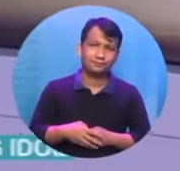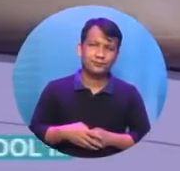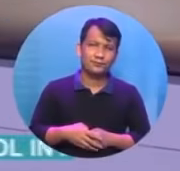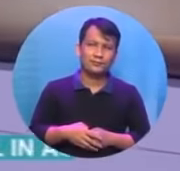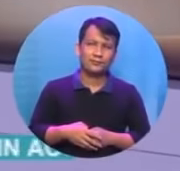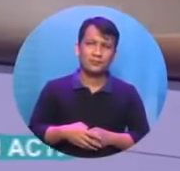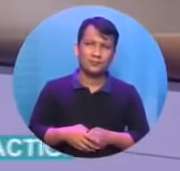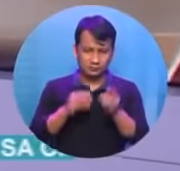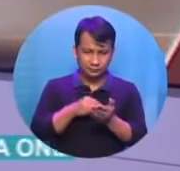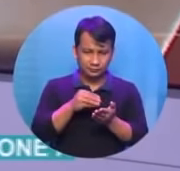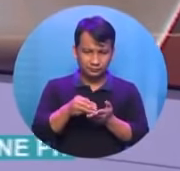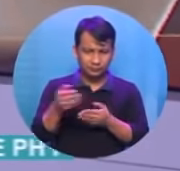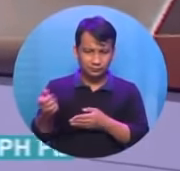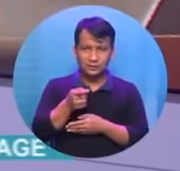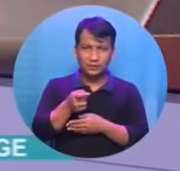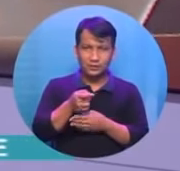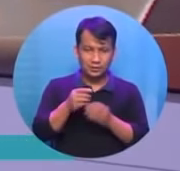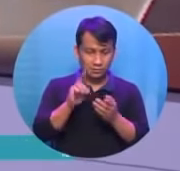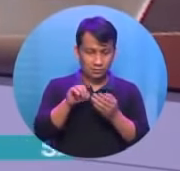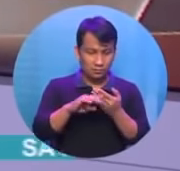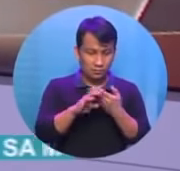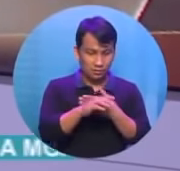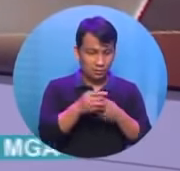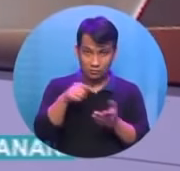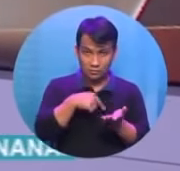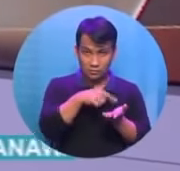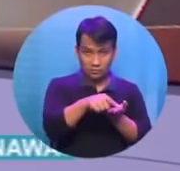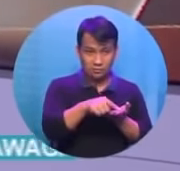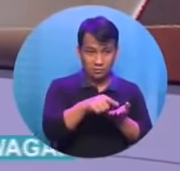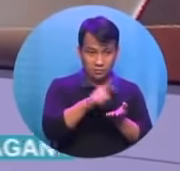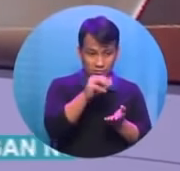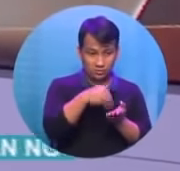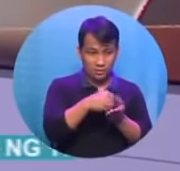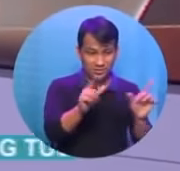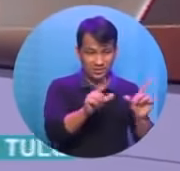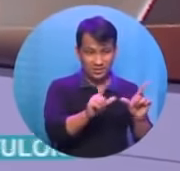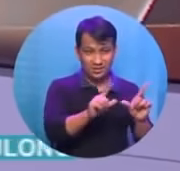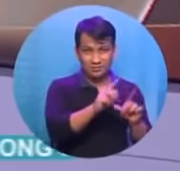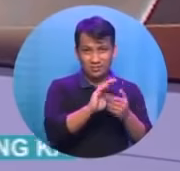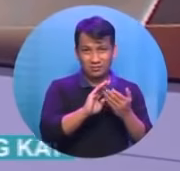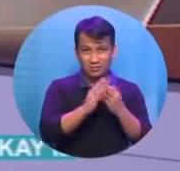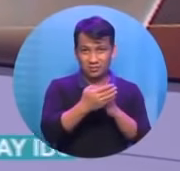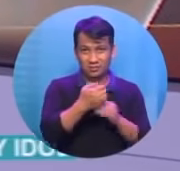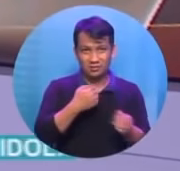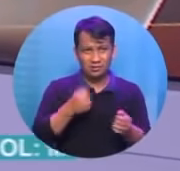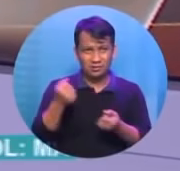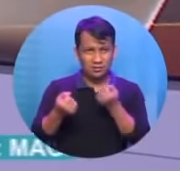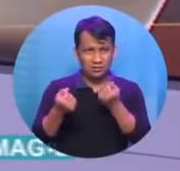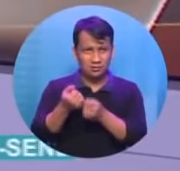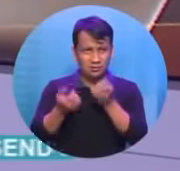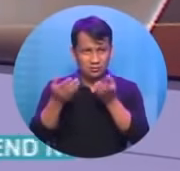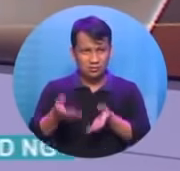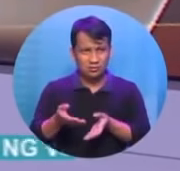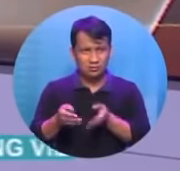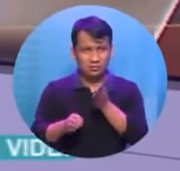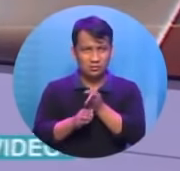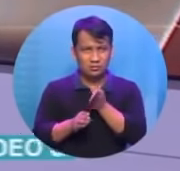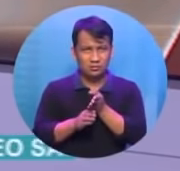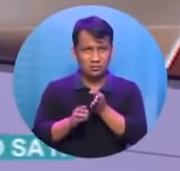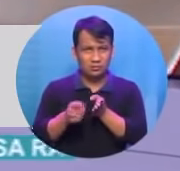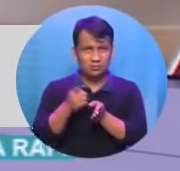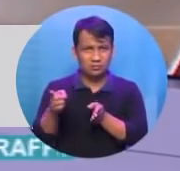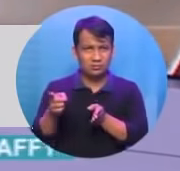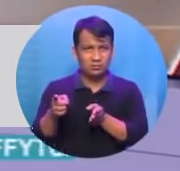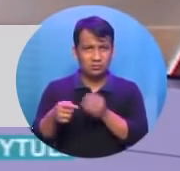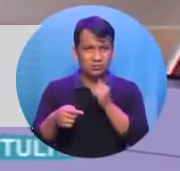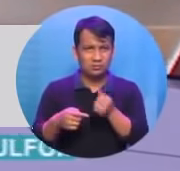1 million pesos tubos sa isang lisensya dahil yung driver ay nagmaneho ng kolorom na bus. Out of this world, yung